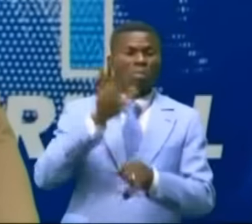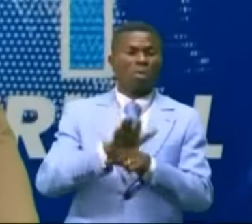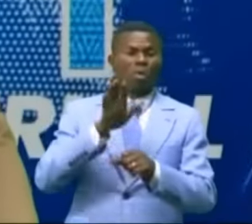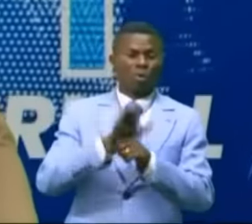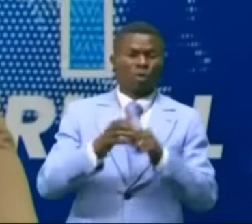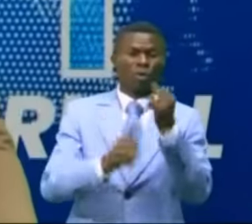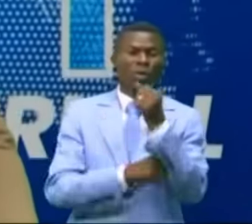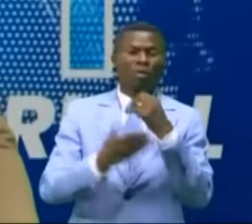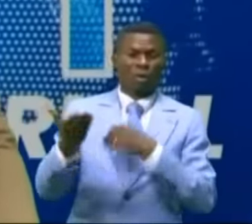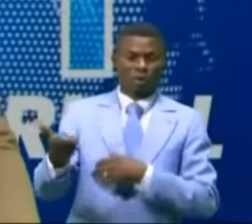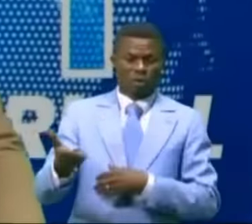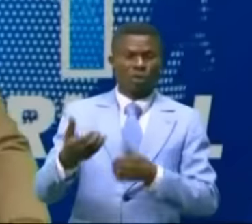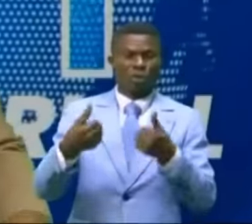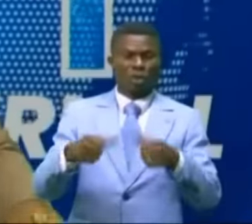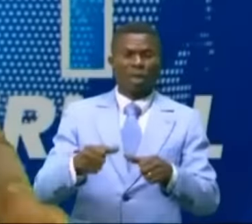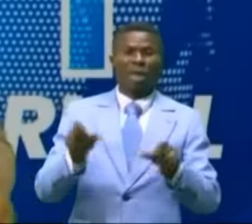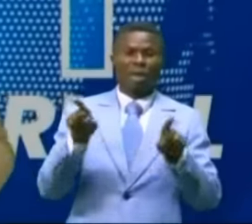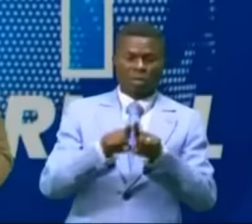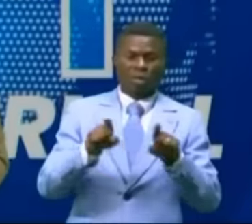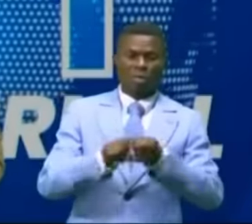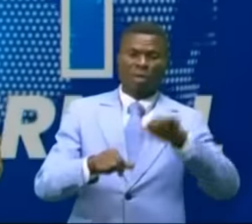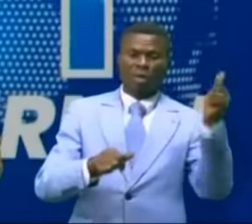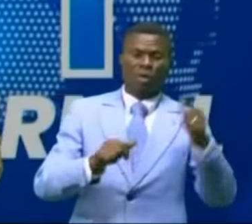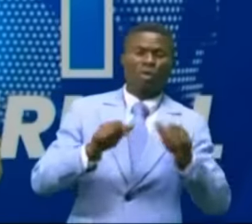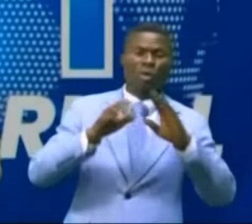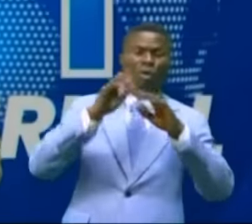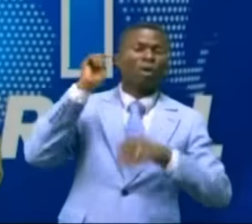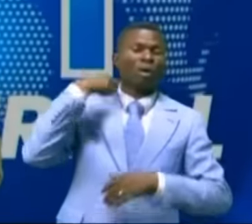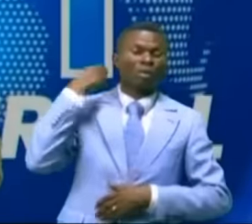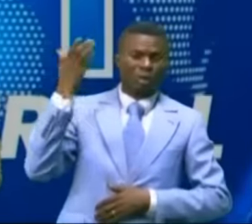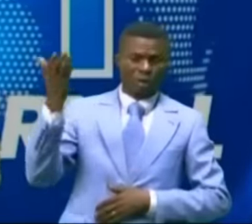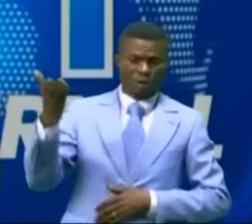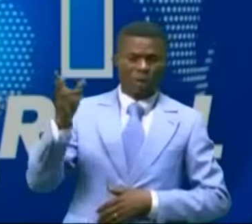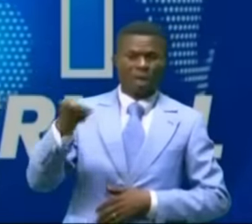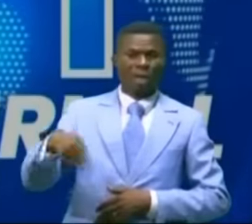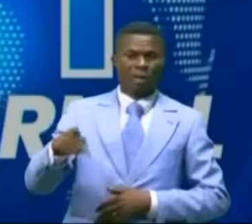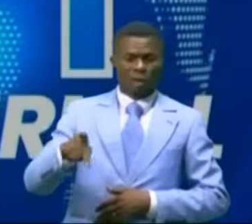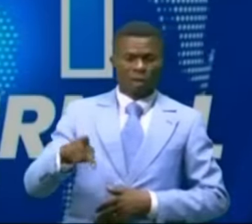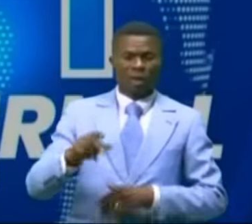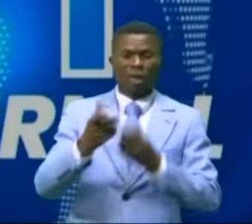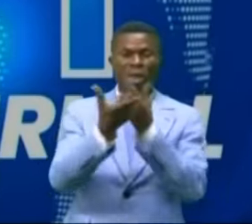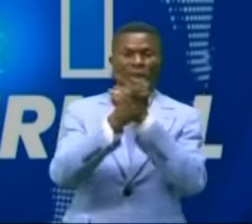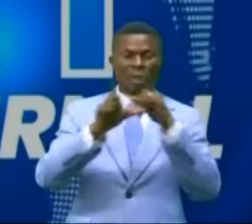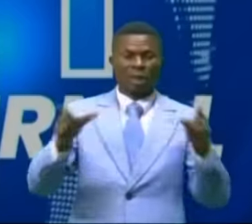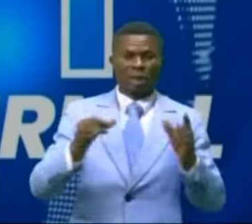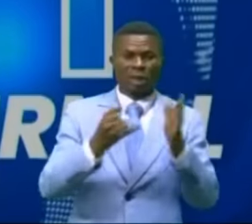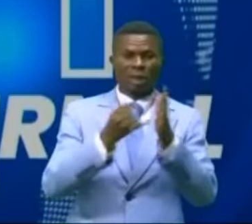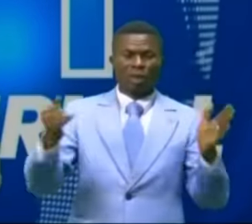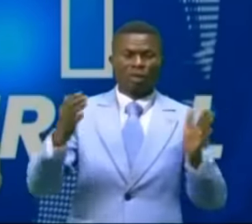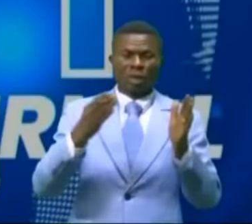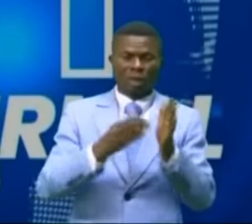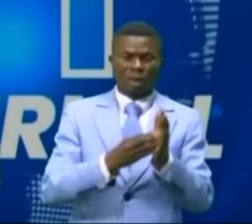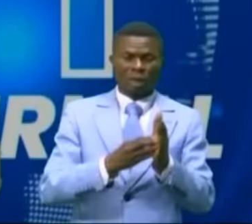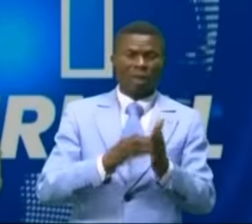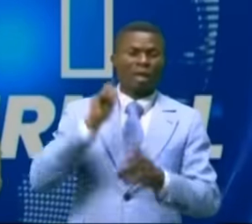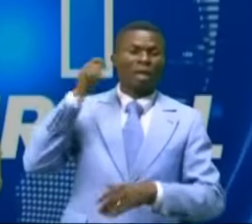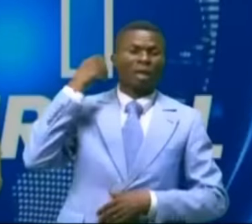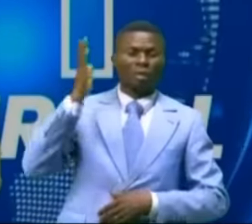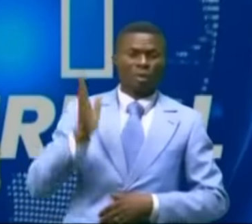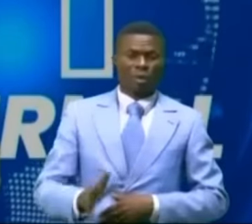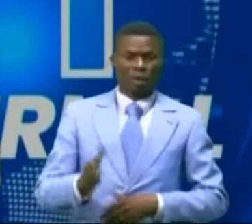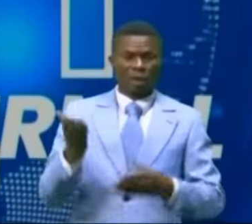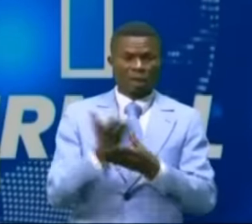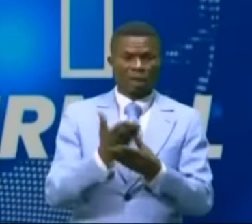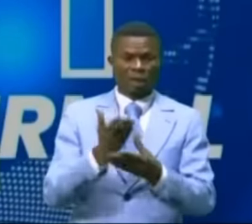surpopulation carcérale au même titre que d'autres maisons d'arrêt en province. Après la libération de 69 détenus dont les